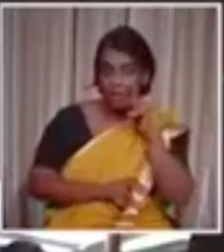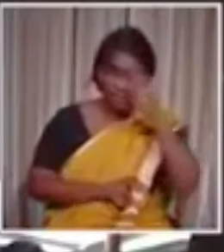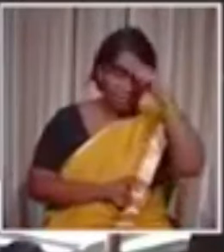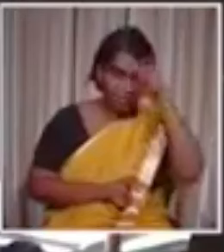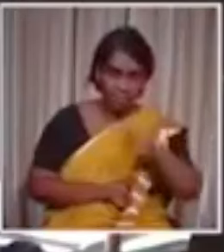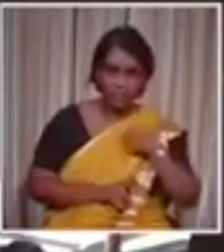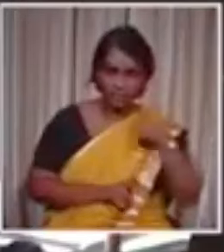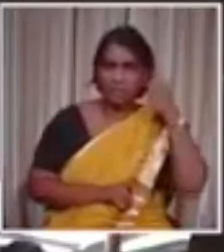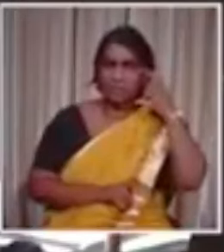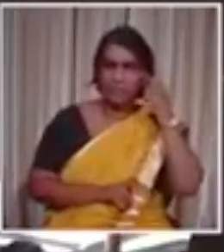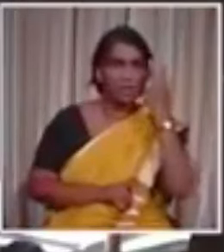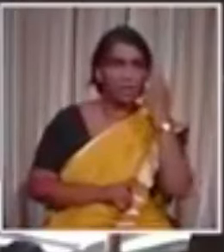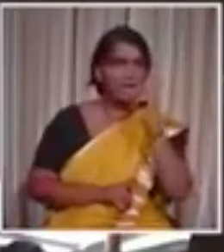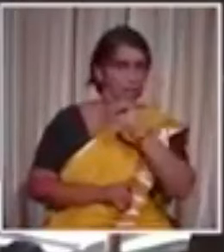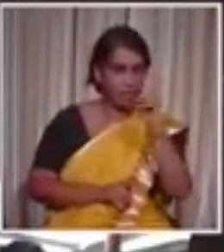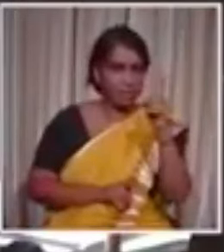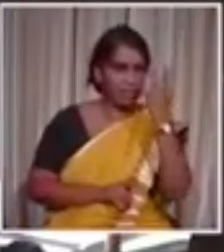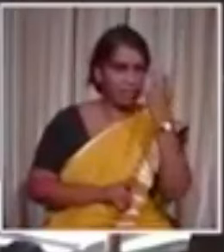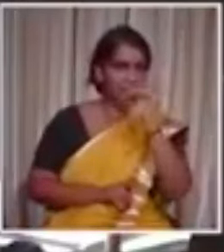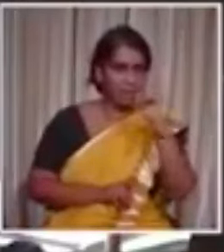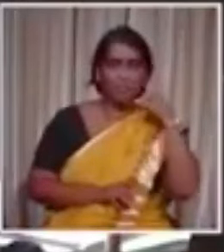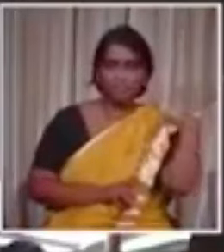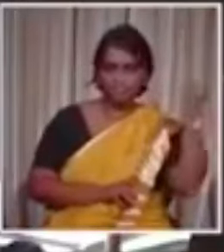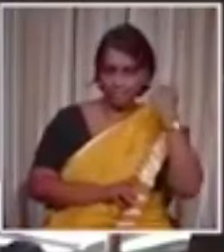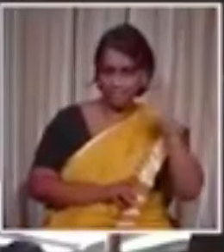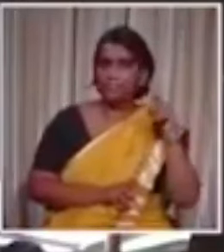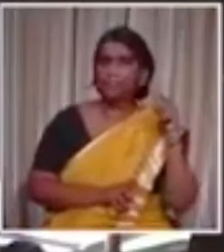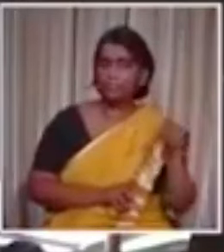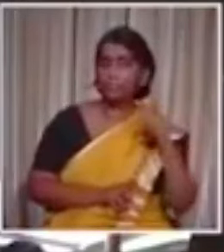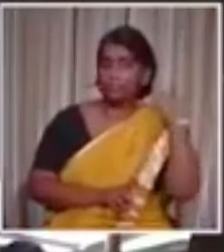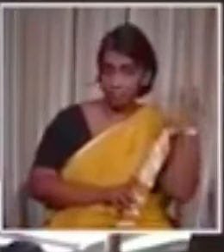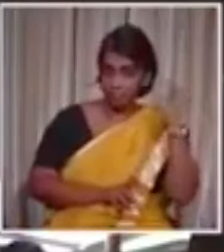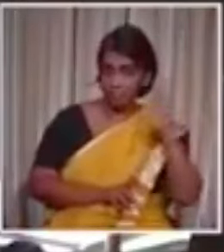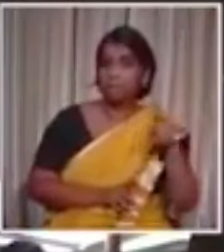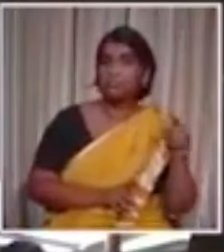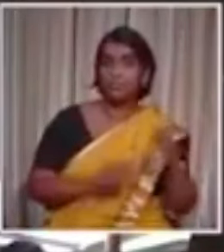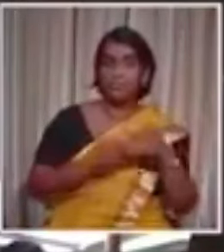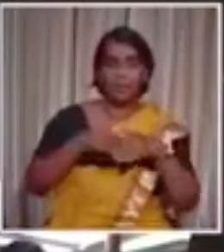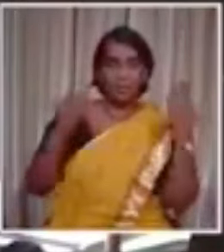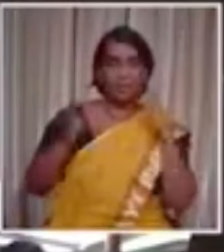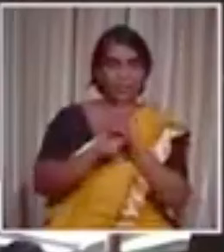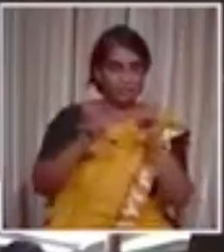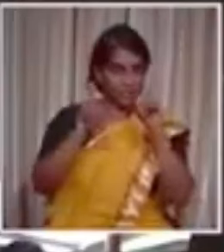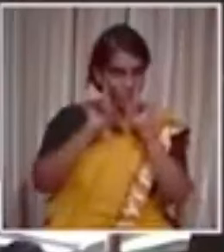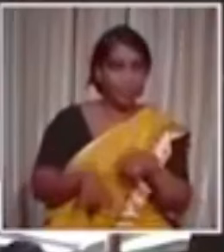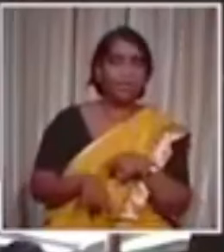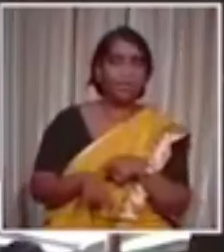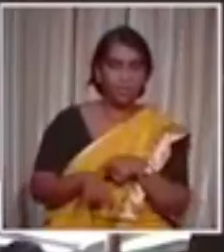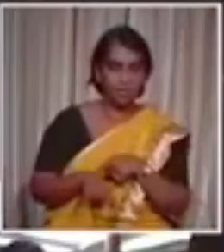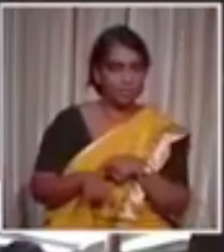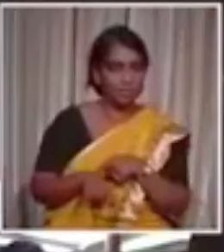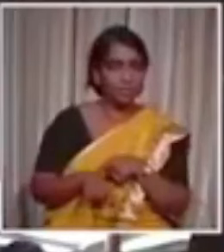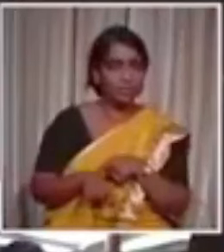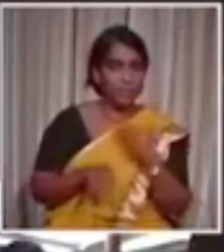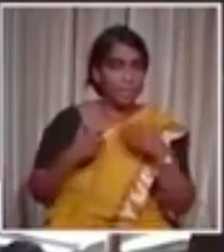මට මතකයි 2016 දී කරපු කතාවක් තිබෙනවා. ඒ කතාවේදී පත්තරයක පළ වෙලා තිබුණා මෙහිම.